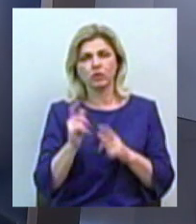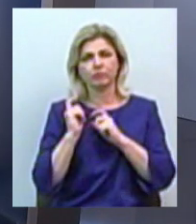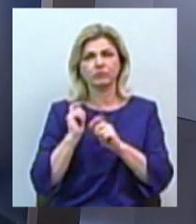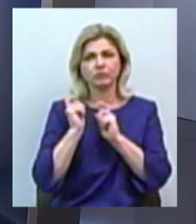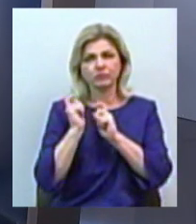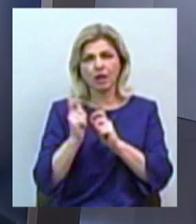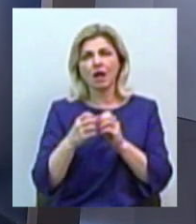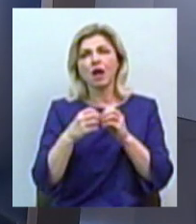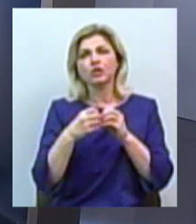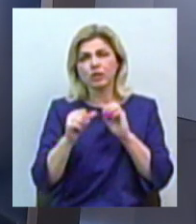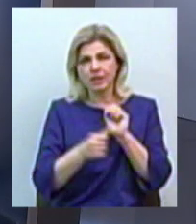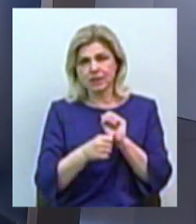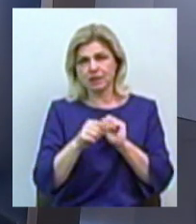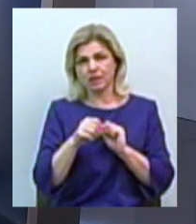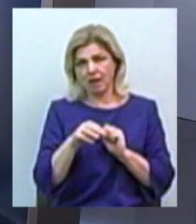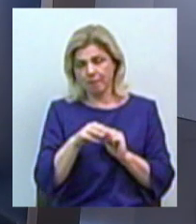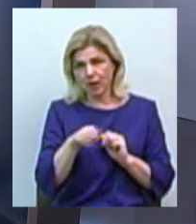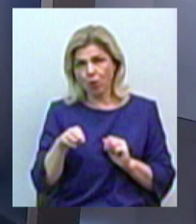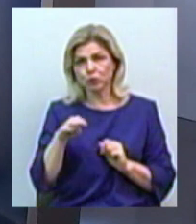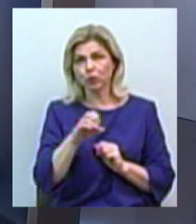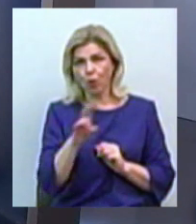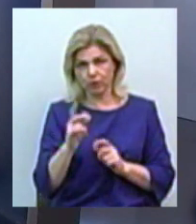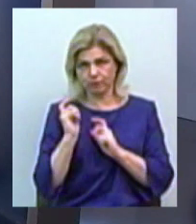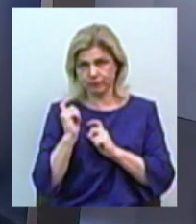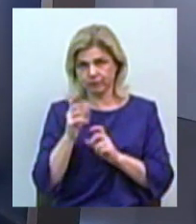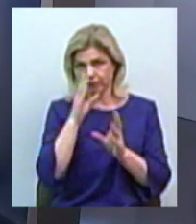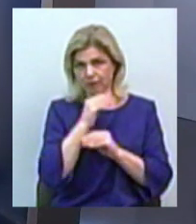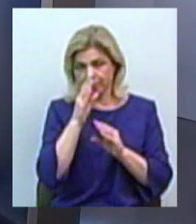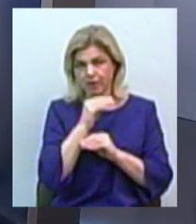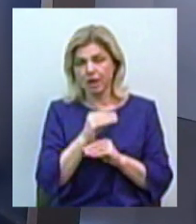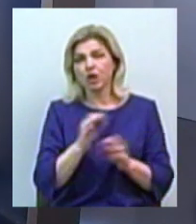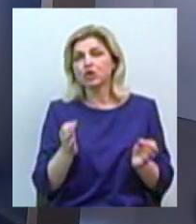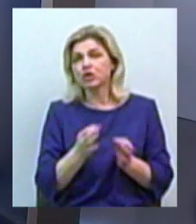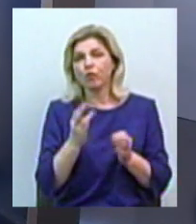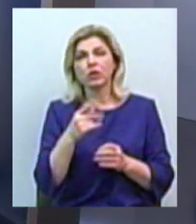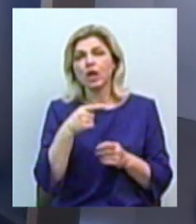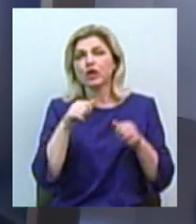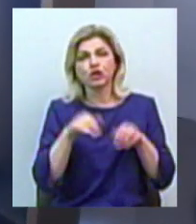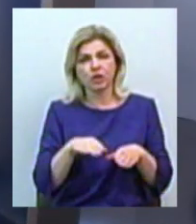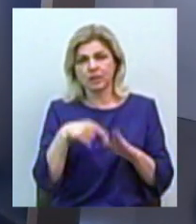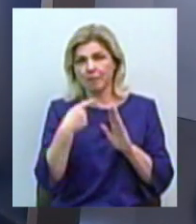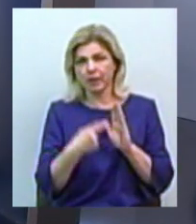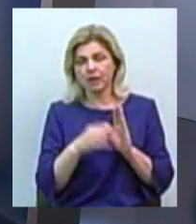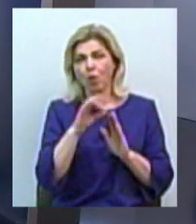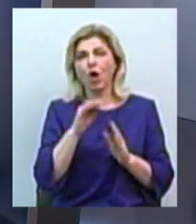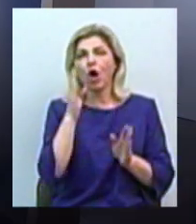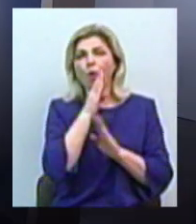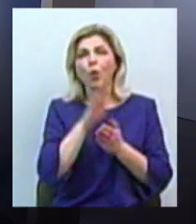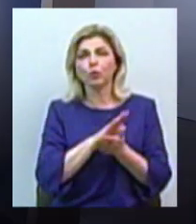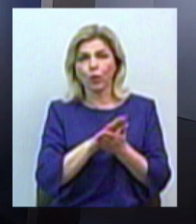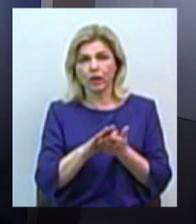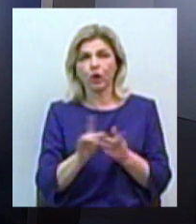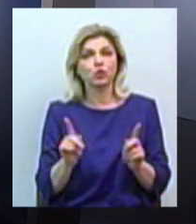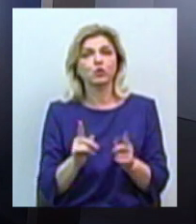перевантажує, ніяк не вирішується питання щодо трафіку містом, ніяк не вирішується питання щодо екології. Що